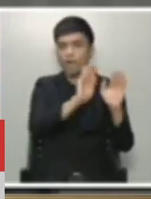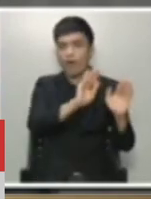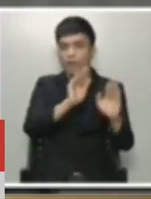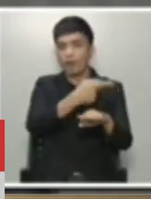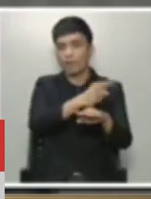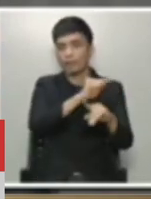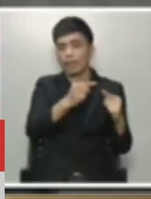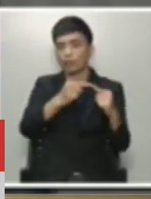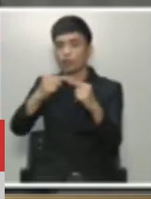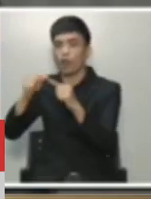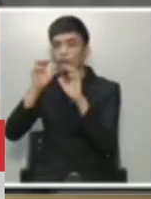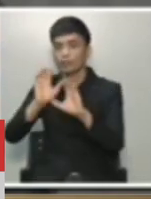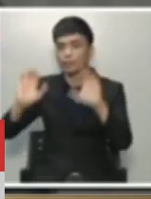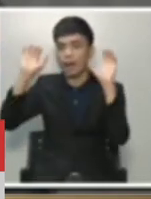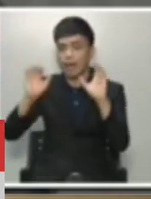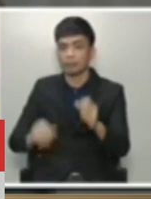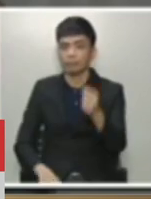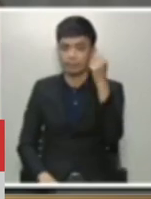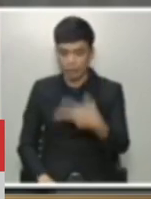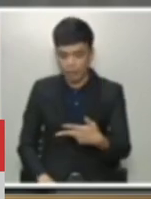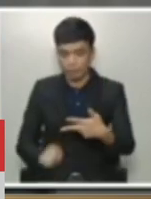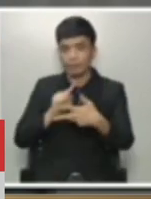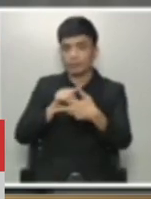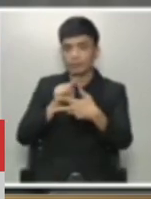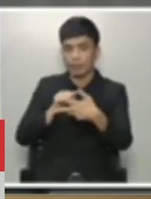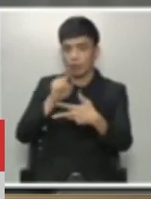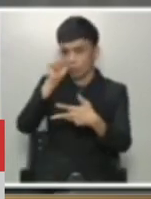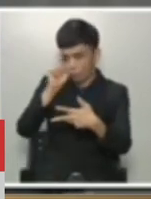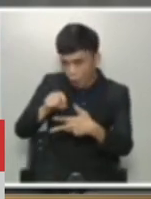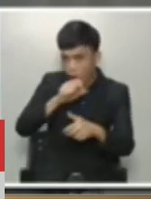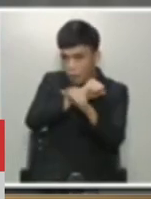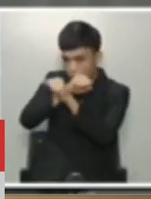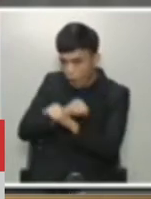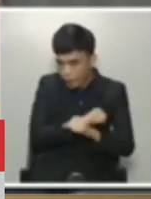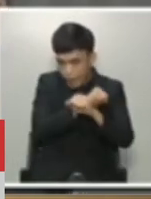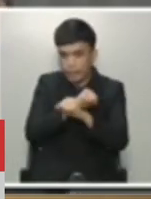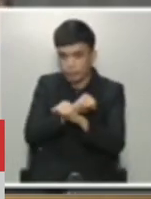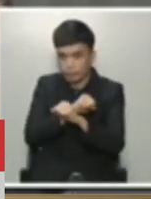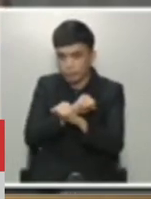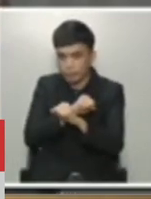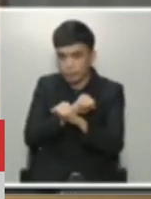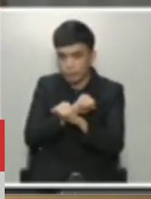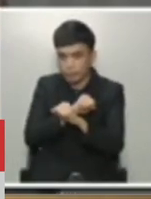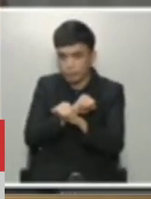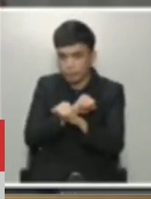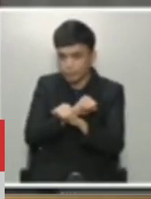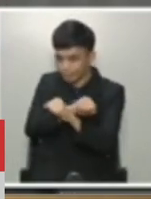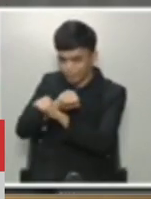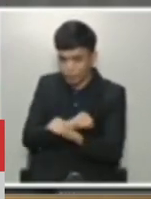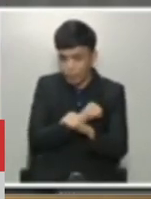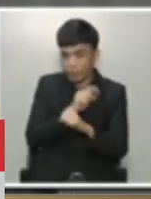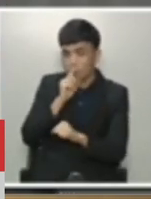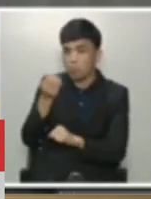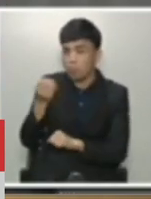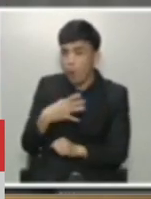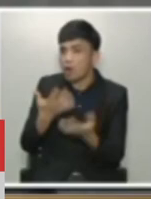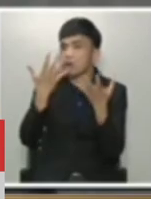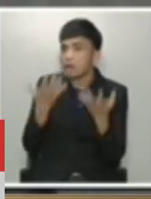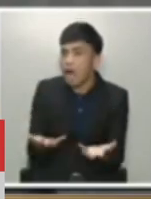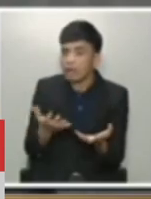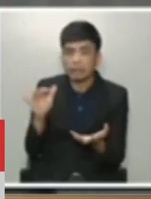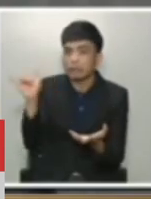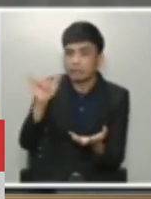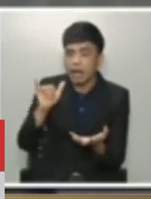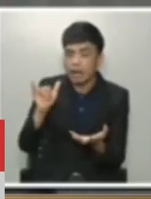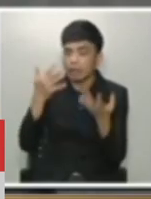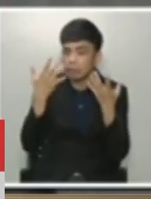อันที่1ครับต้องป้องกันการเกิดวิกฤตครับถ้าท่านบอกว่ายังไม่วิกฤตเนี่ย